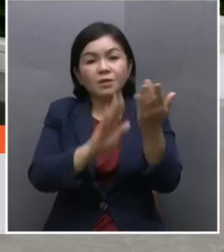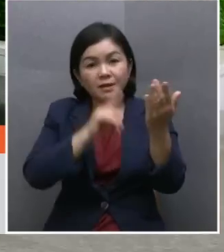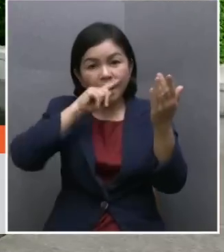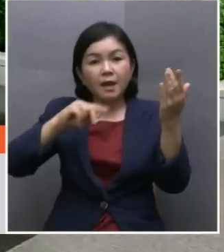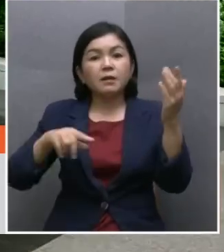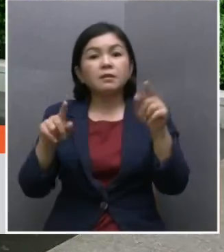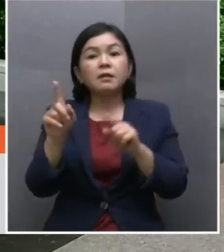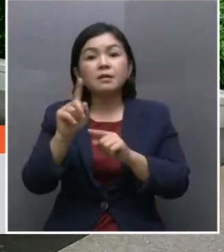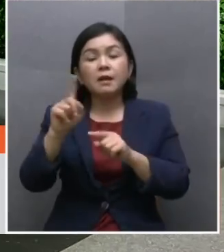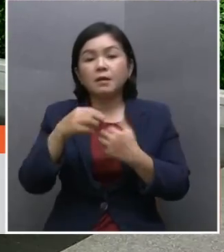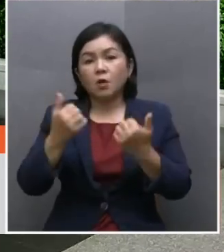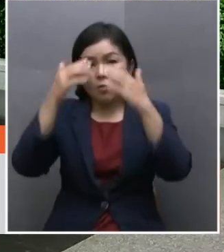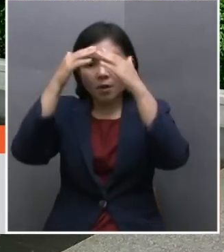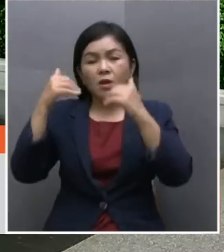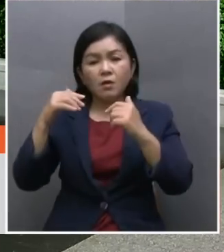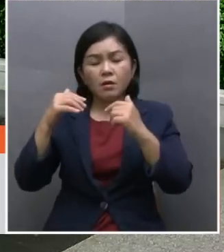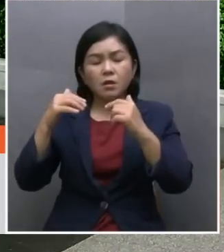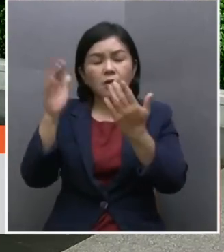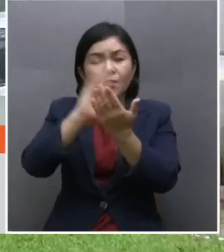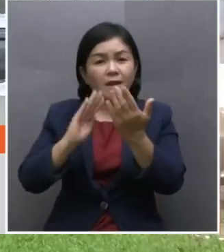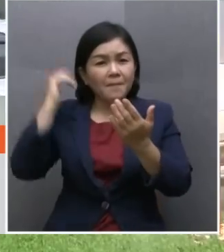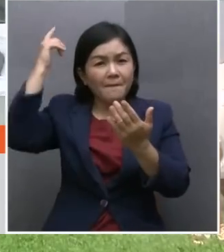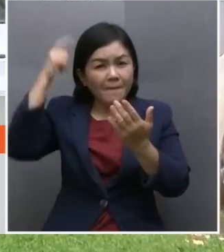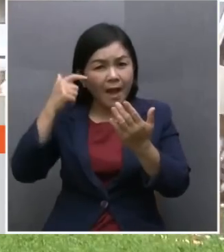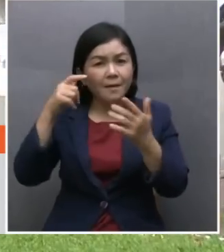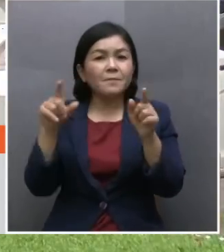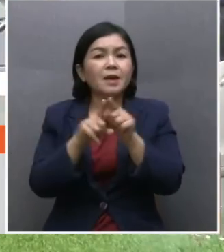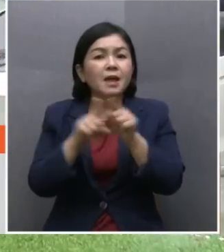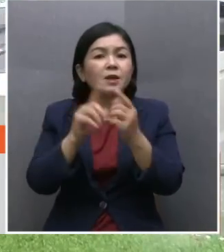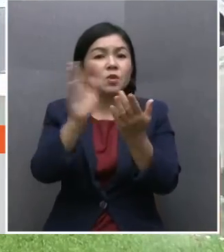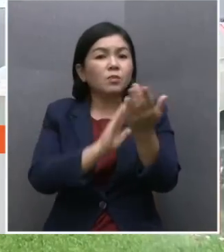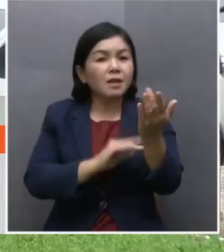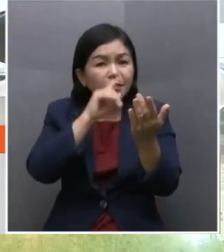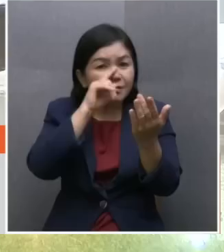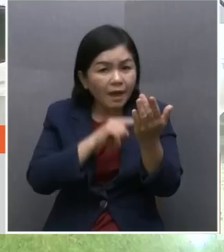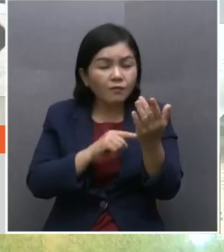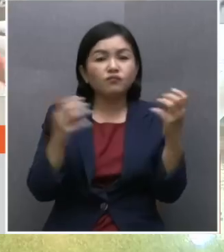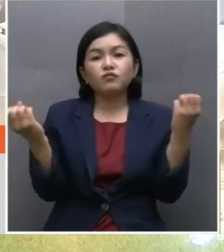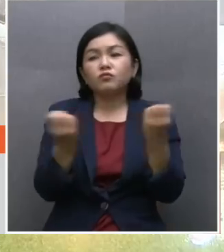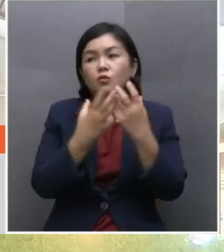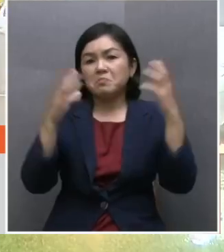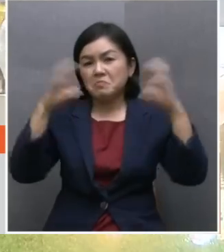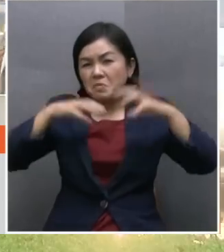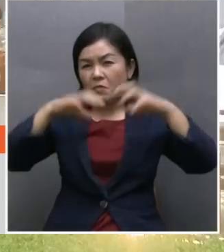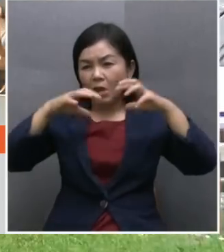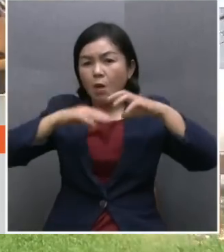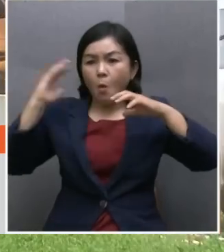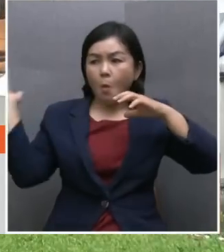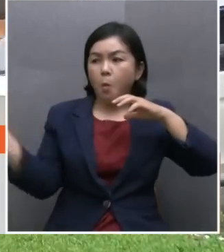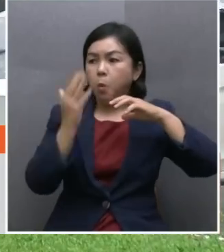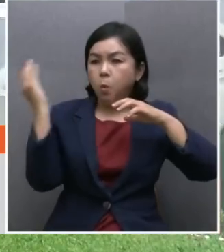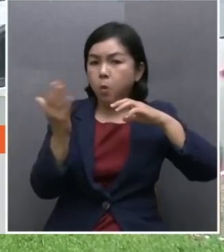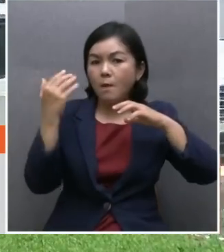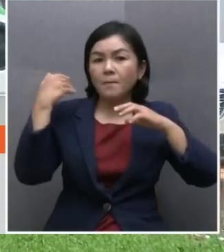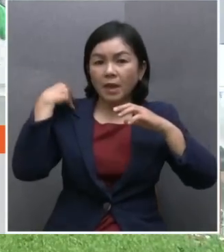อ่ามบลประเทศเมียนมาร์ลักษณะเช่นนี้ครับทำให้ไทยของเรานั้นจะมีฝนเพิ่มขึ้นกับมีลมกระโชกแรง